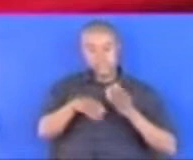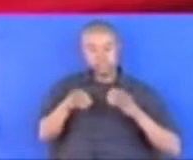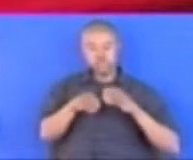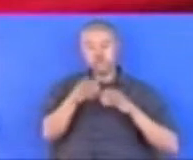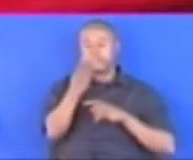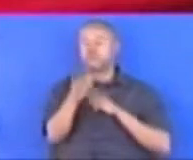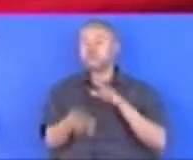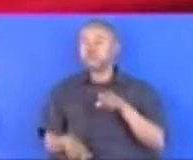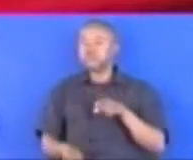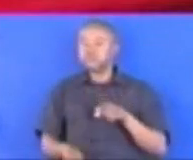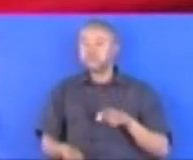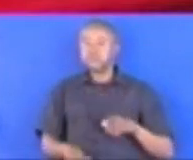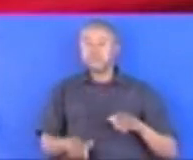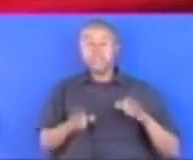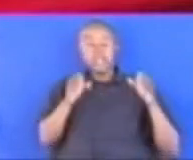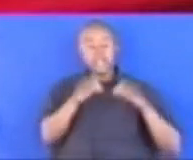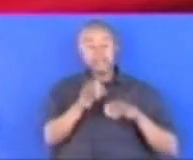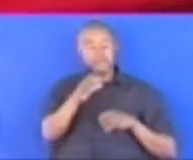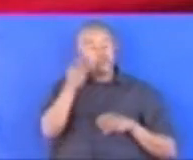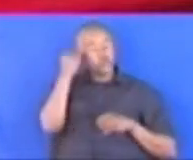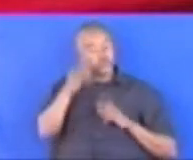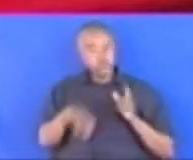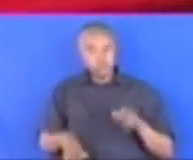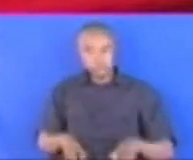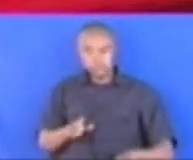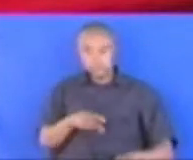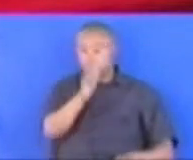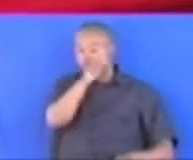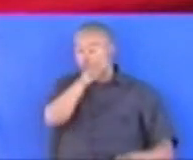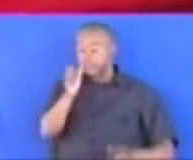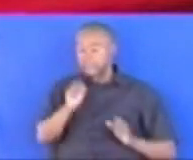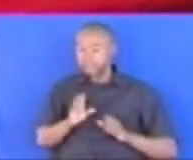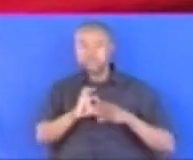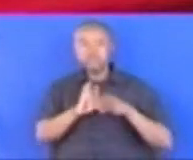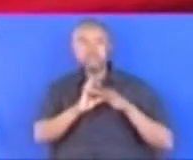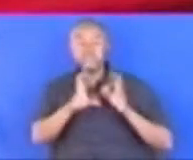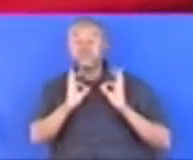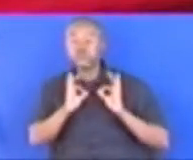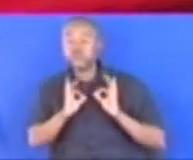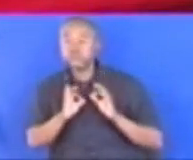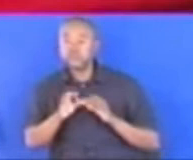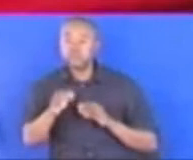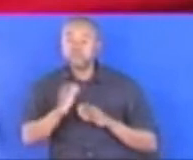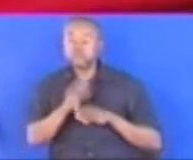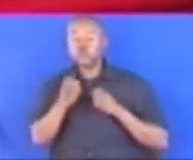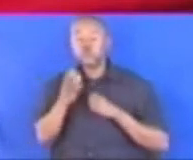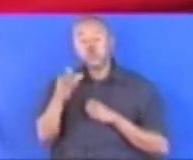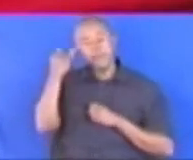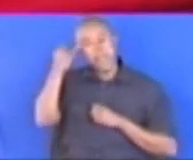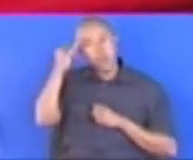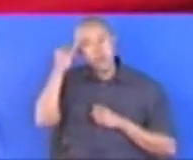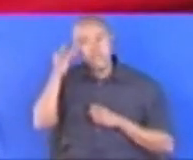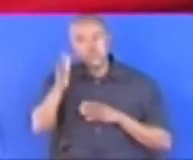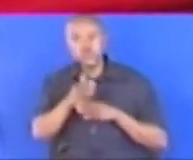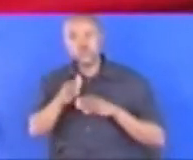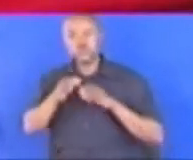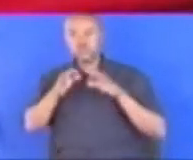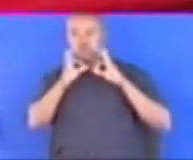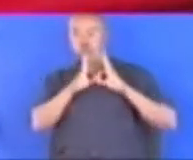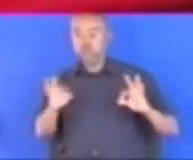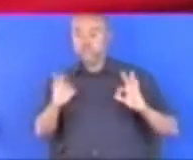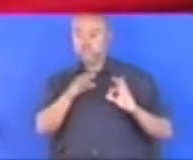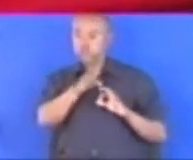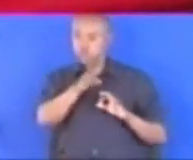wake, kamati inashauri yafuatayo: moja, wananchi washirikishwe vya kutosha ili kutoa maoni katika kuboresha mswada